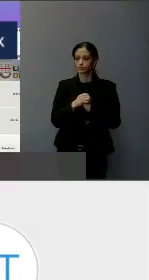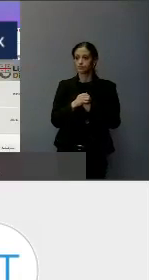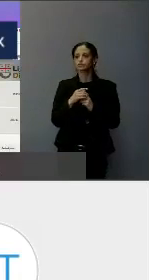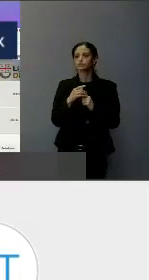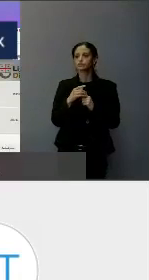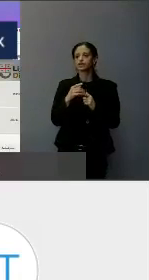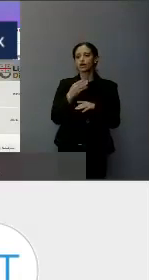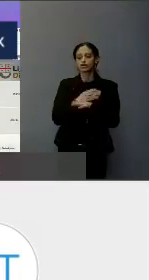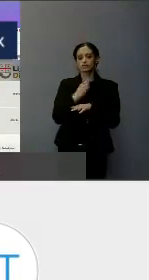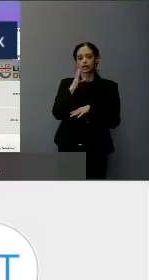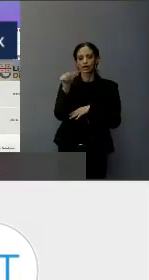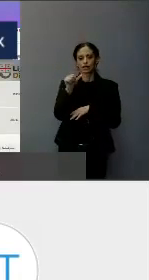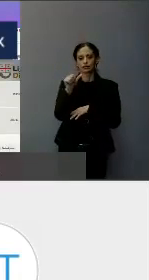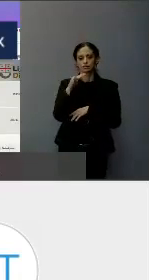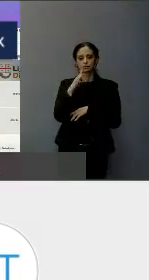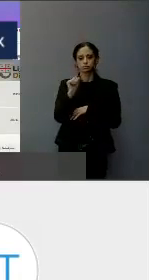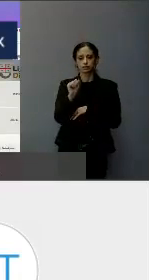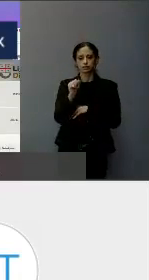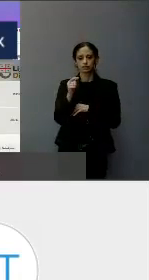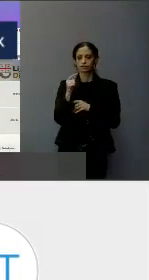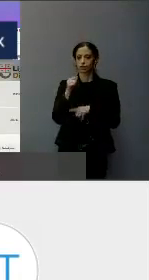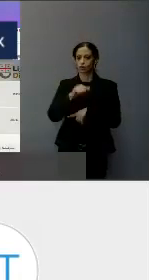scegliere cassiba orario